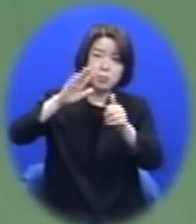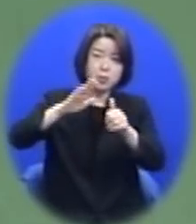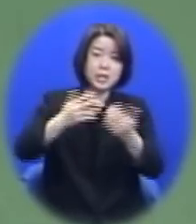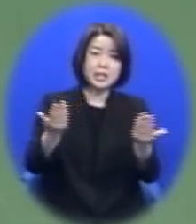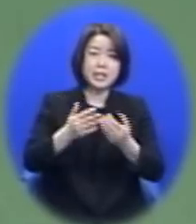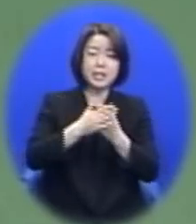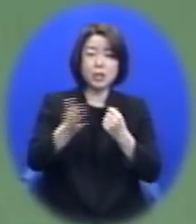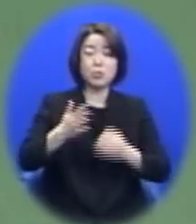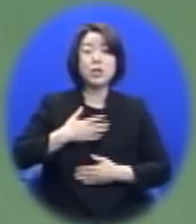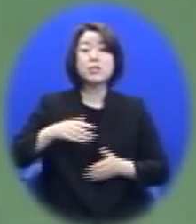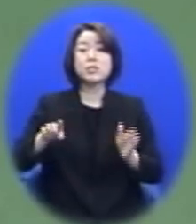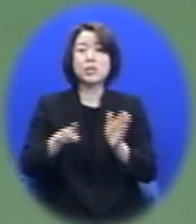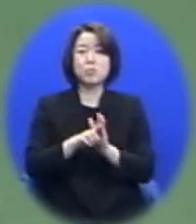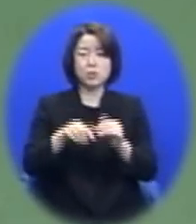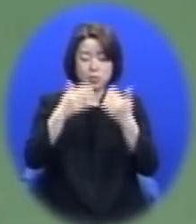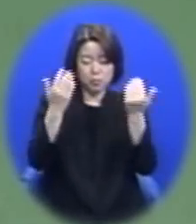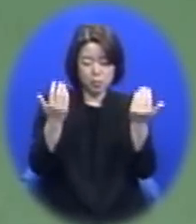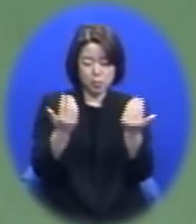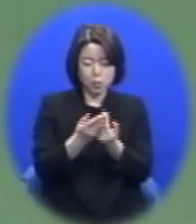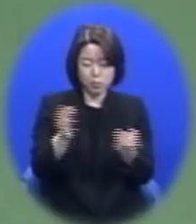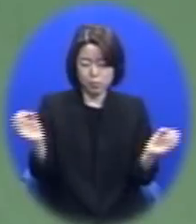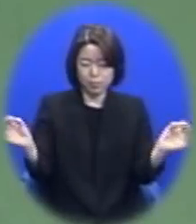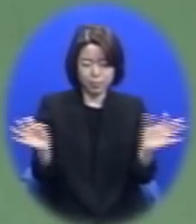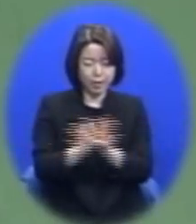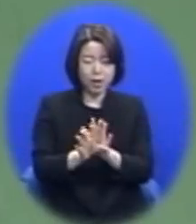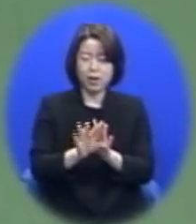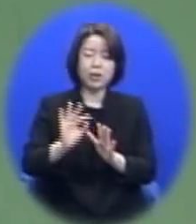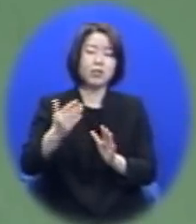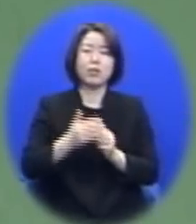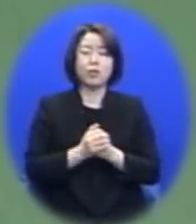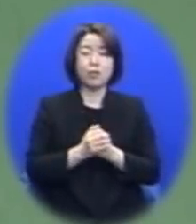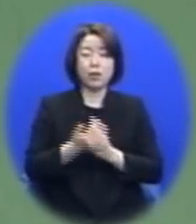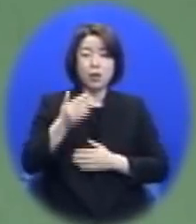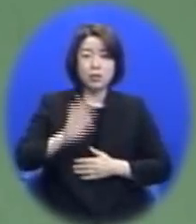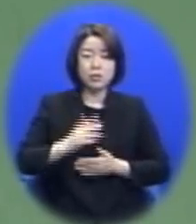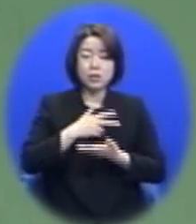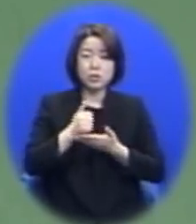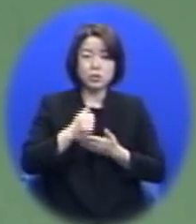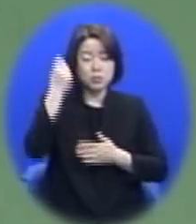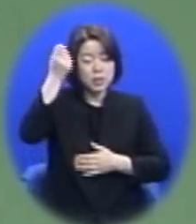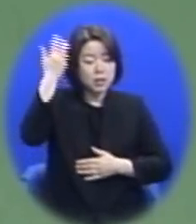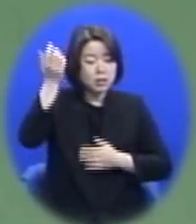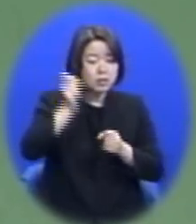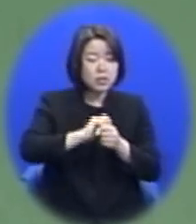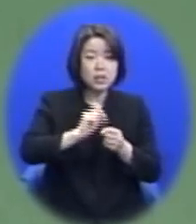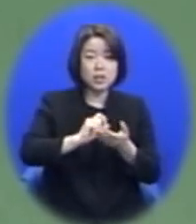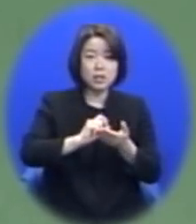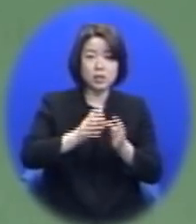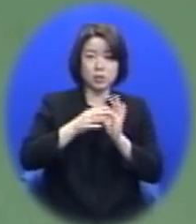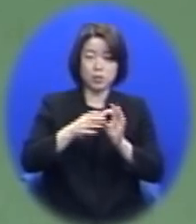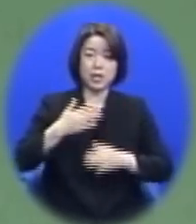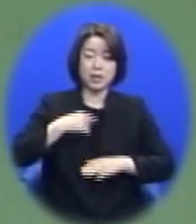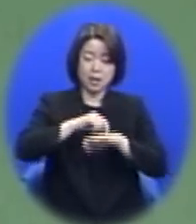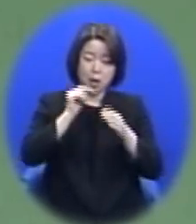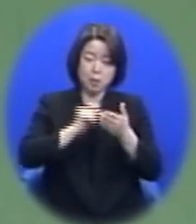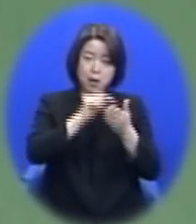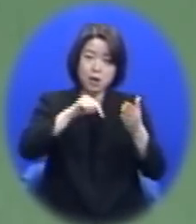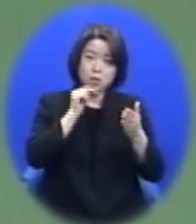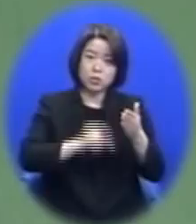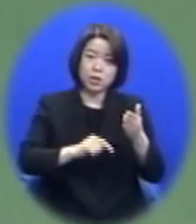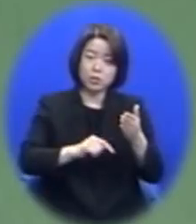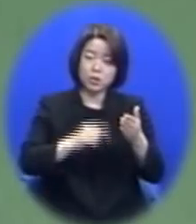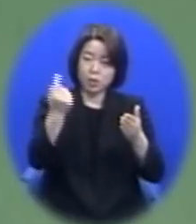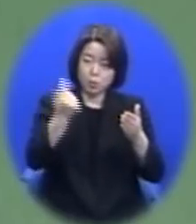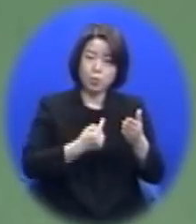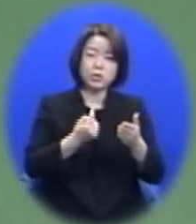저의 믿음은 산산조각으로 깨졌습니다. 그러나 주님은 영성일기를 통해 제 심령 가운데 임하신 예수님을